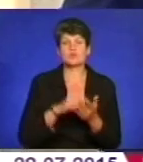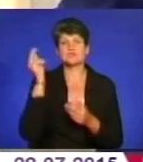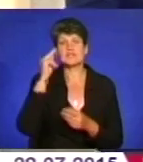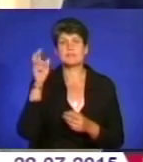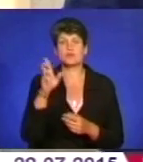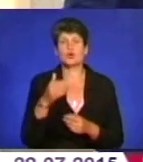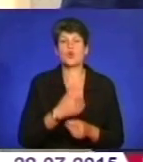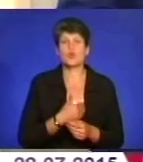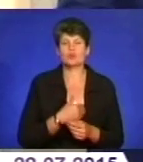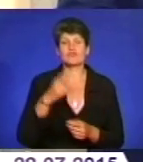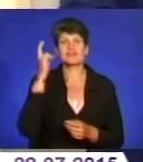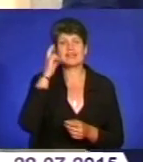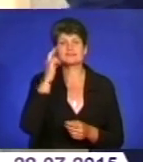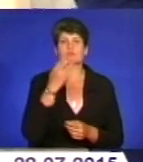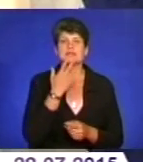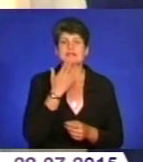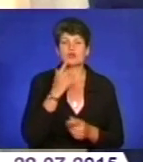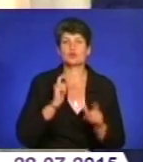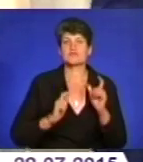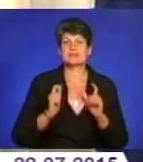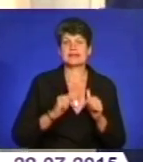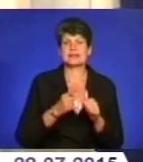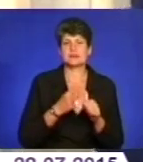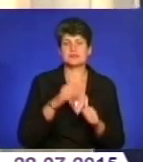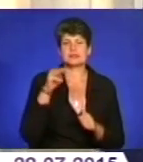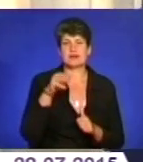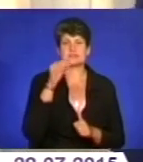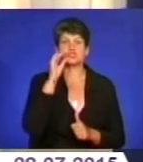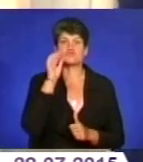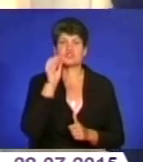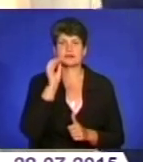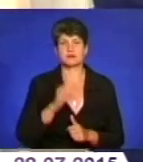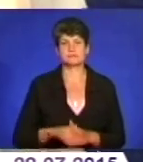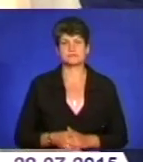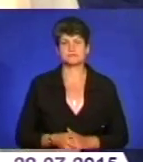вивчати біологію хлопець хоче у Київському національному університеті імені Тараса Шевченка.